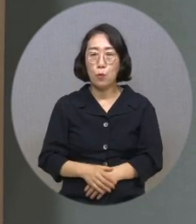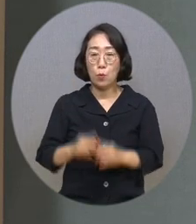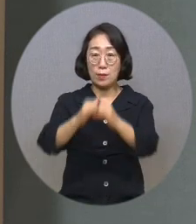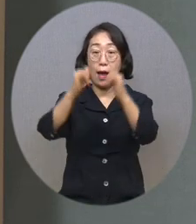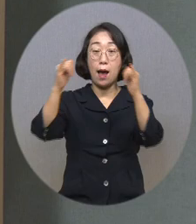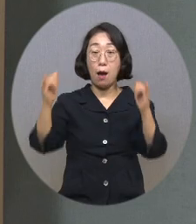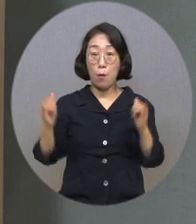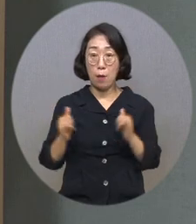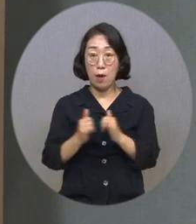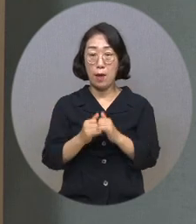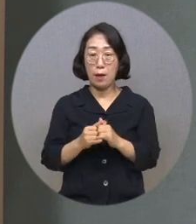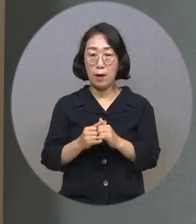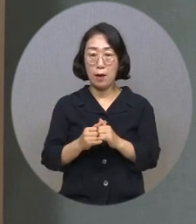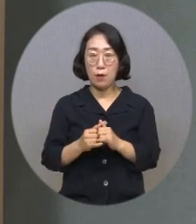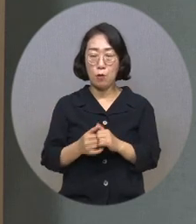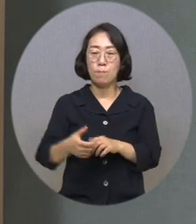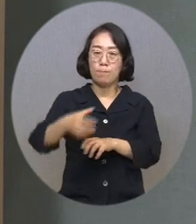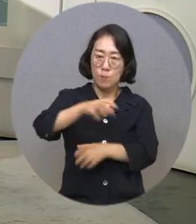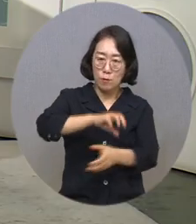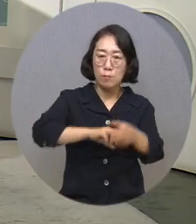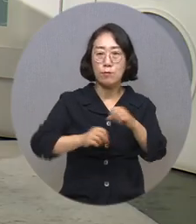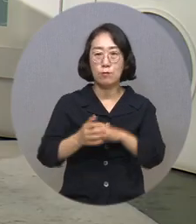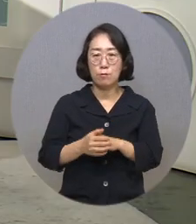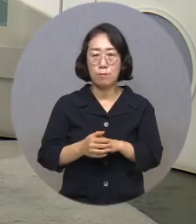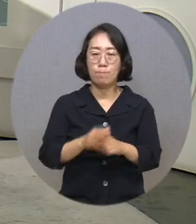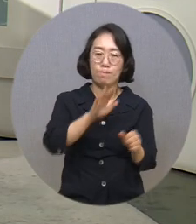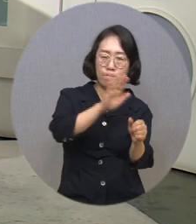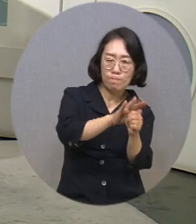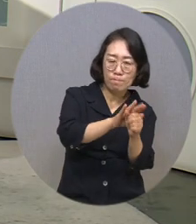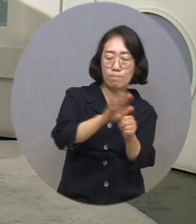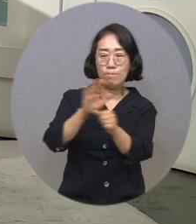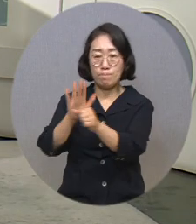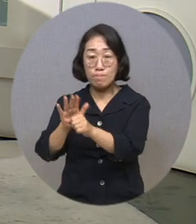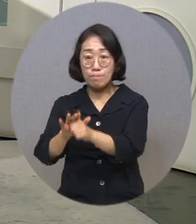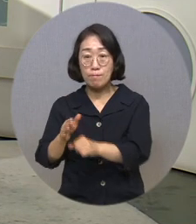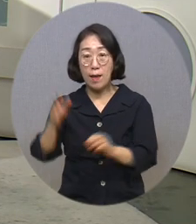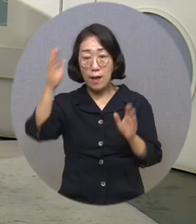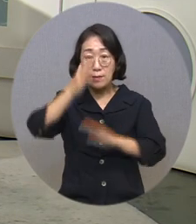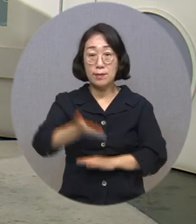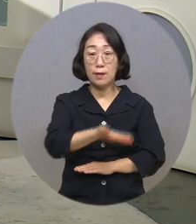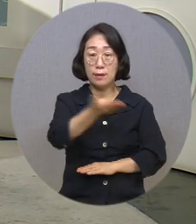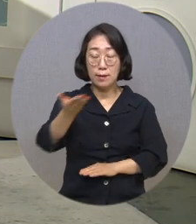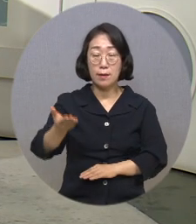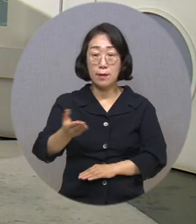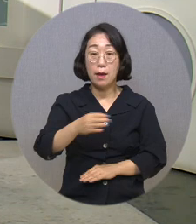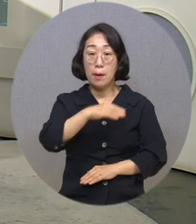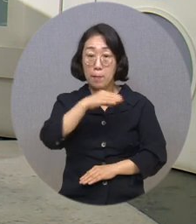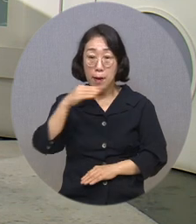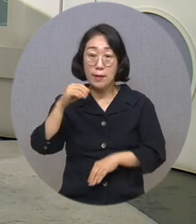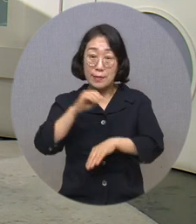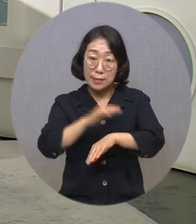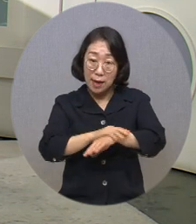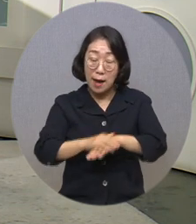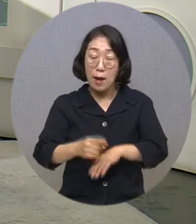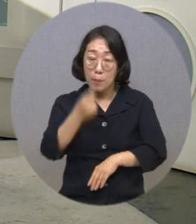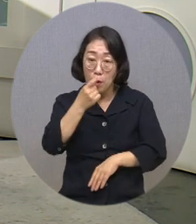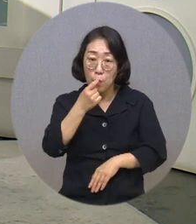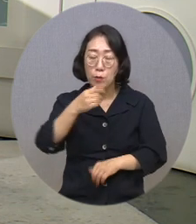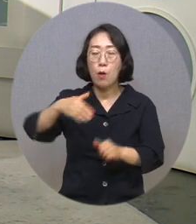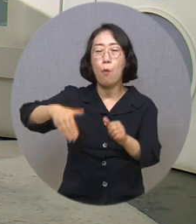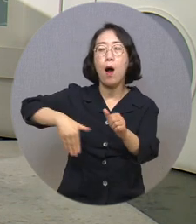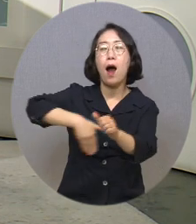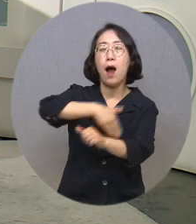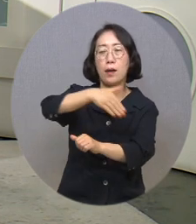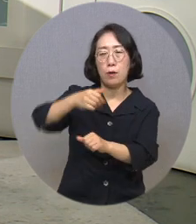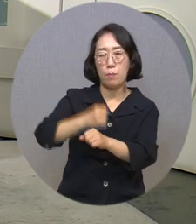사회가 나서서 대학생들이 학교에서 제대로 배울 수 있도록 환경을 만들어주는 것